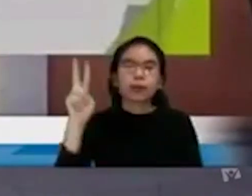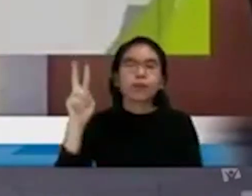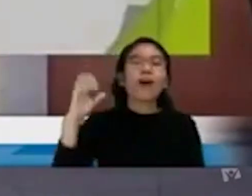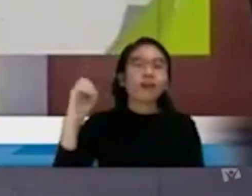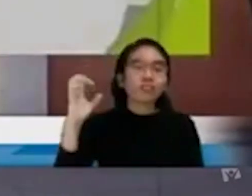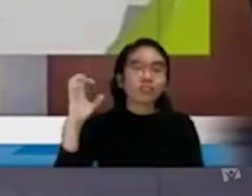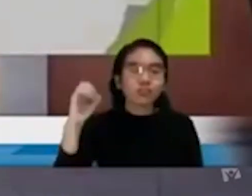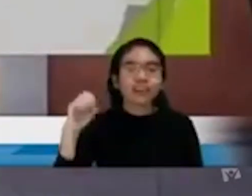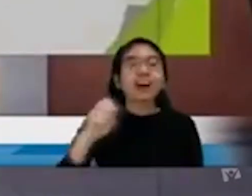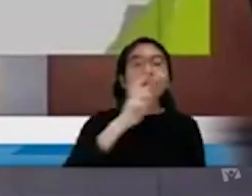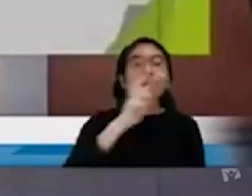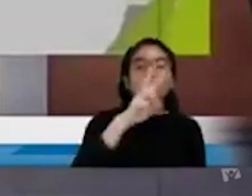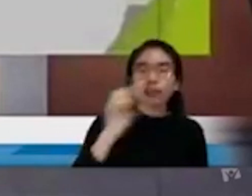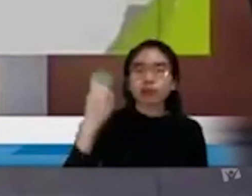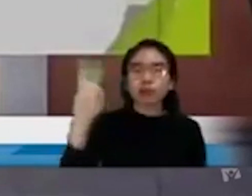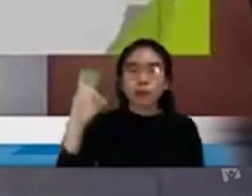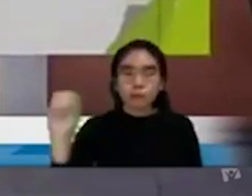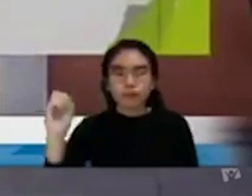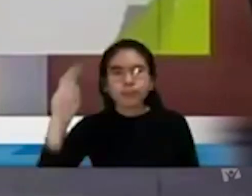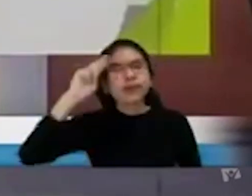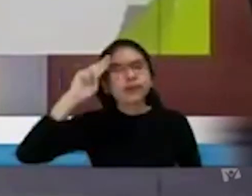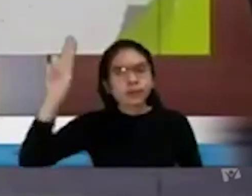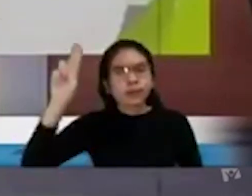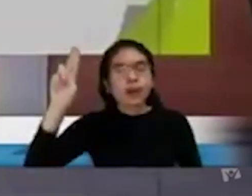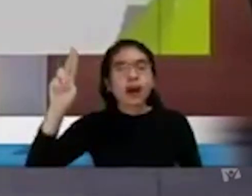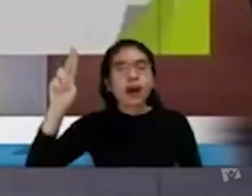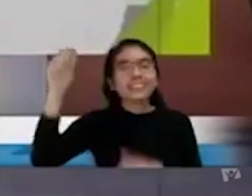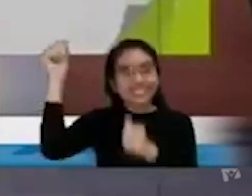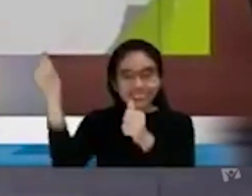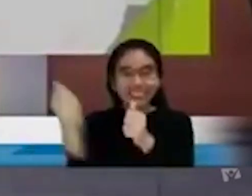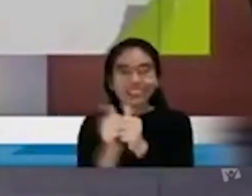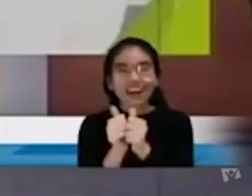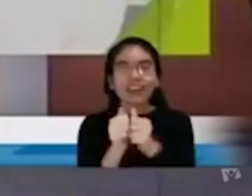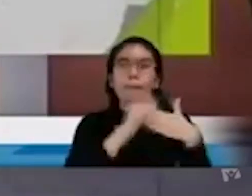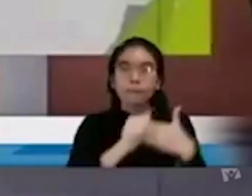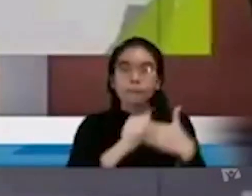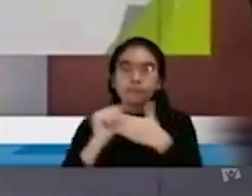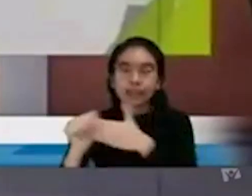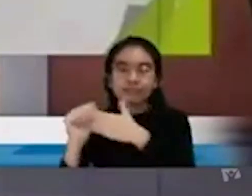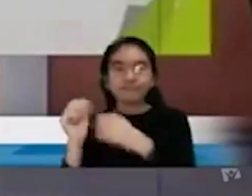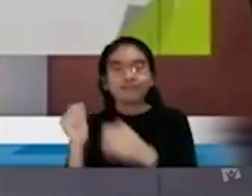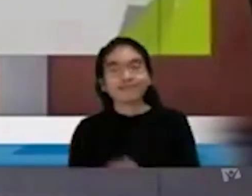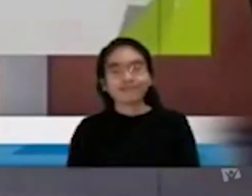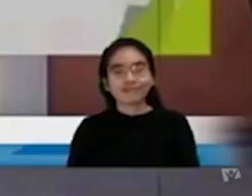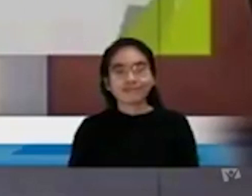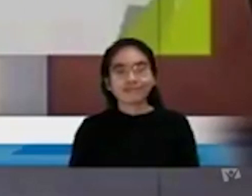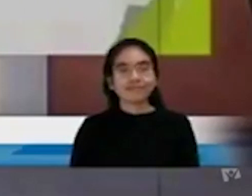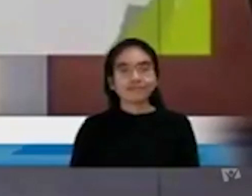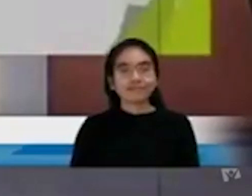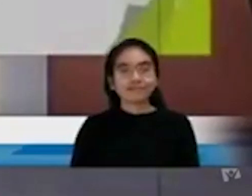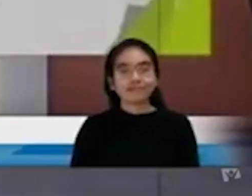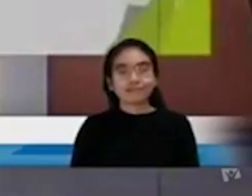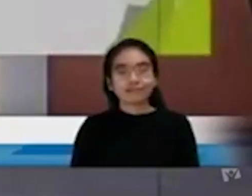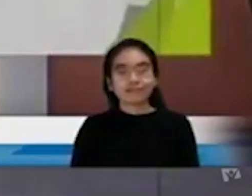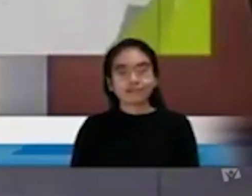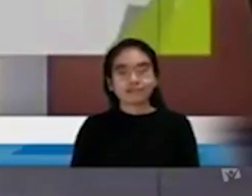memimpin juga sampai ke depan supaya nama Tuhan dipermuliakan. Biarlah Rumah Sakit